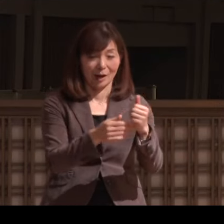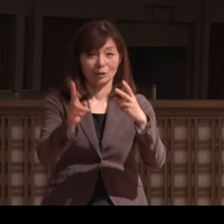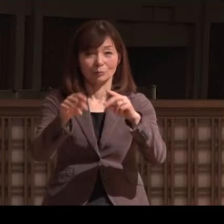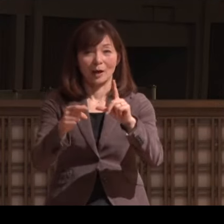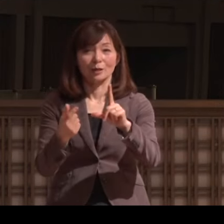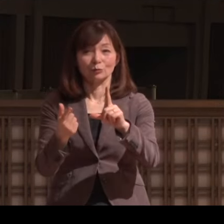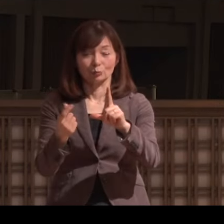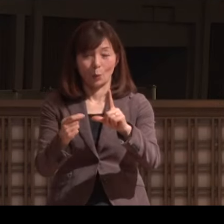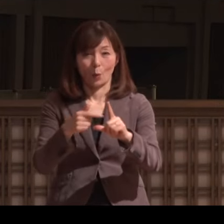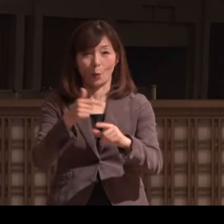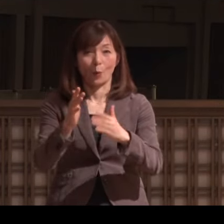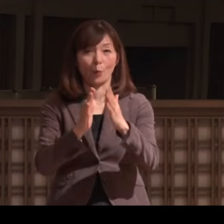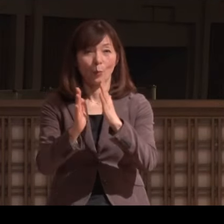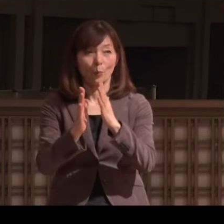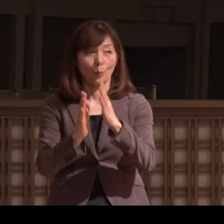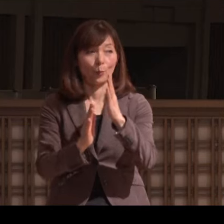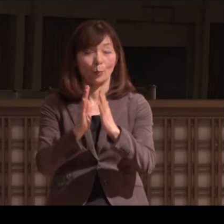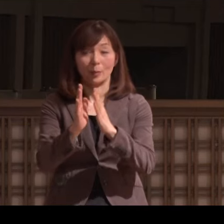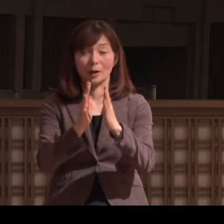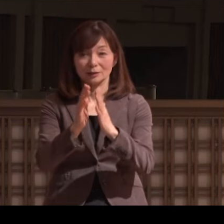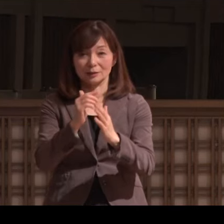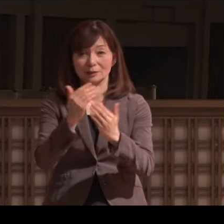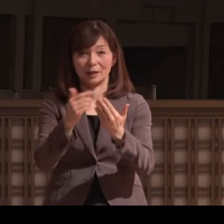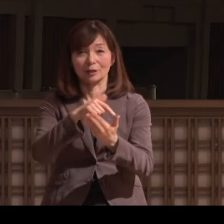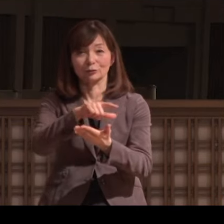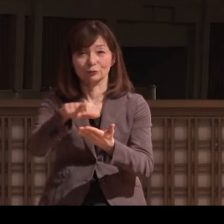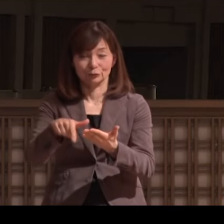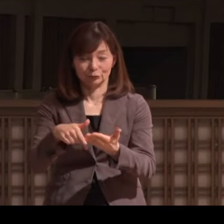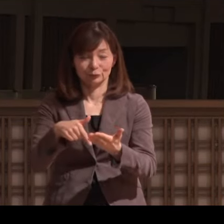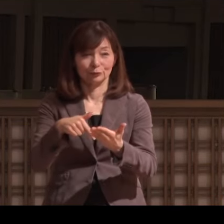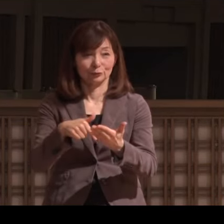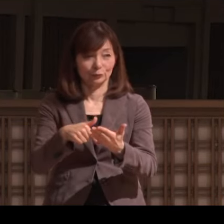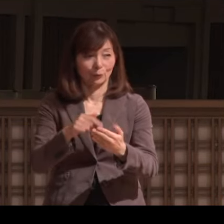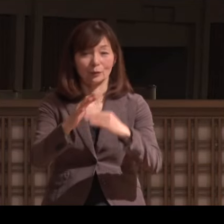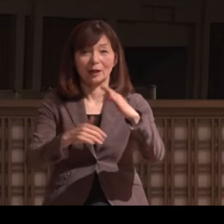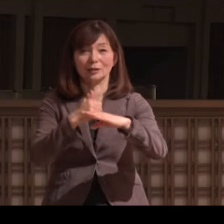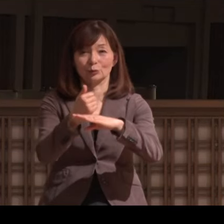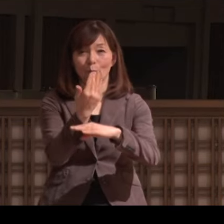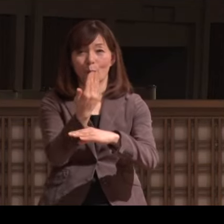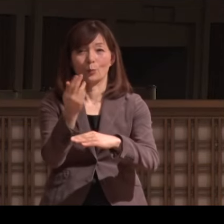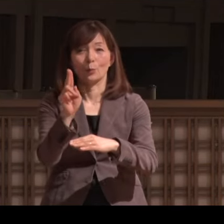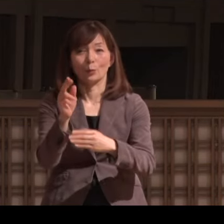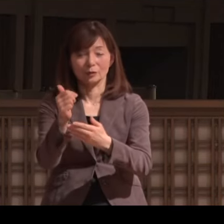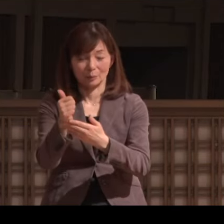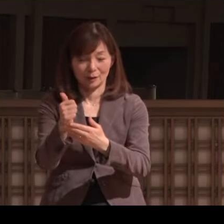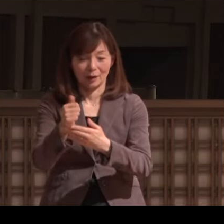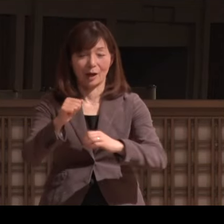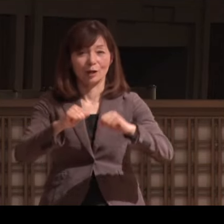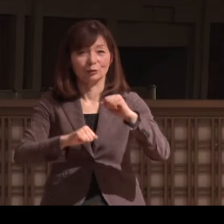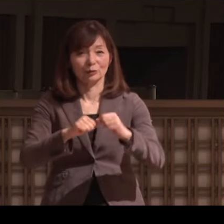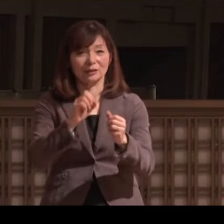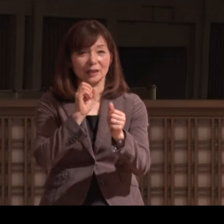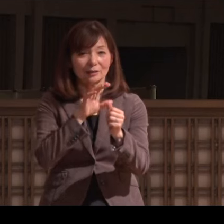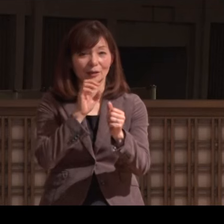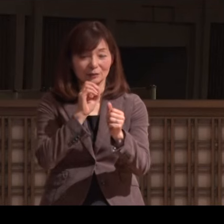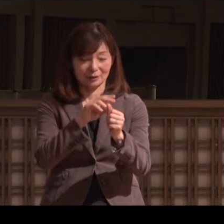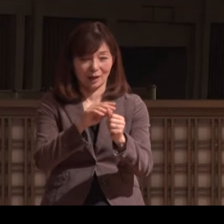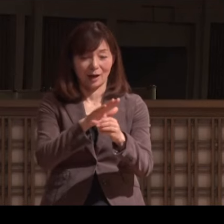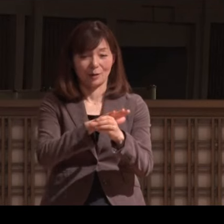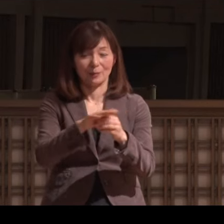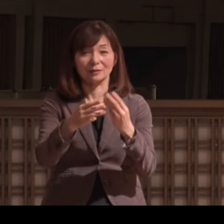も大林学区地域運営委員会会長某俊彦様フリーアナウンサーの増田奈